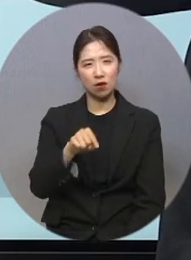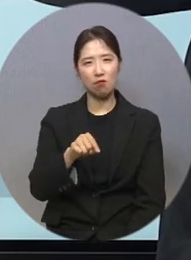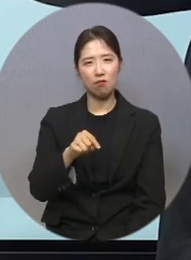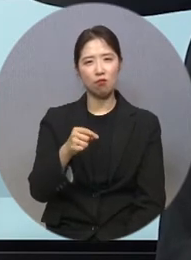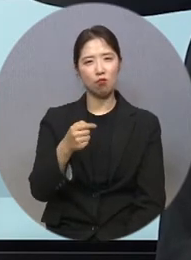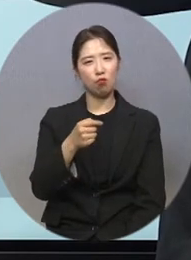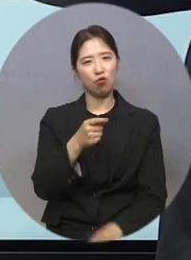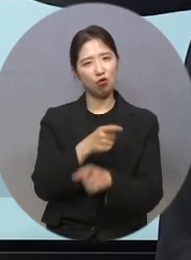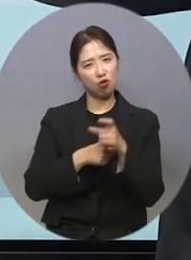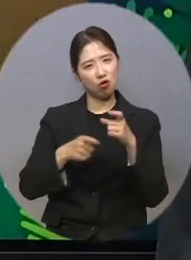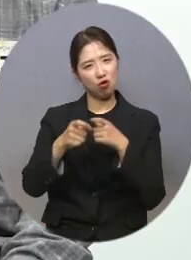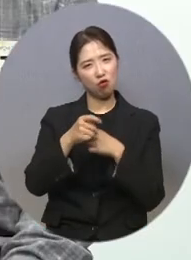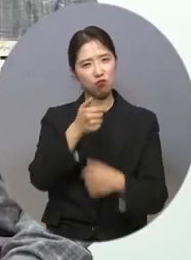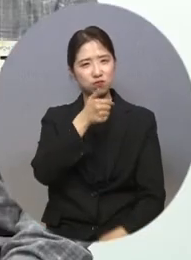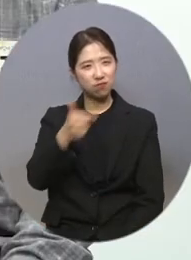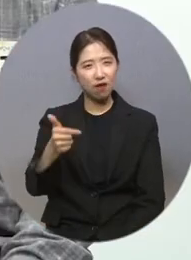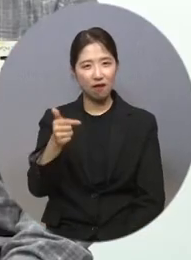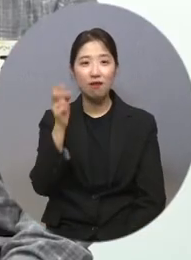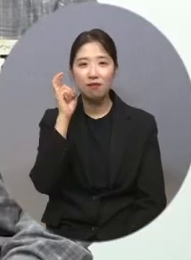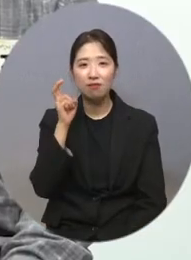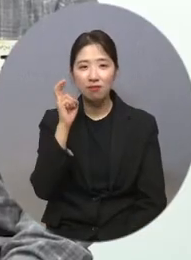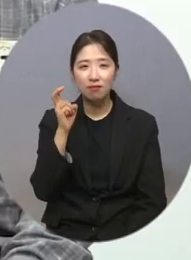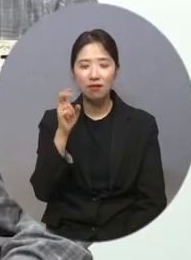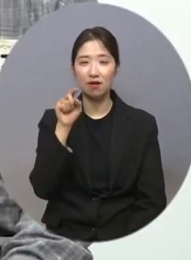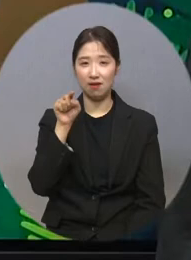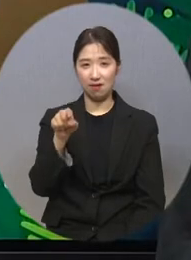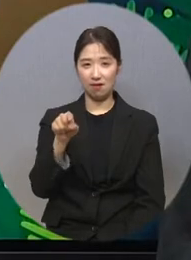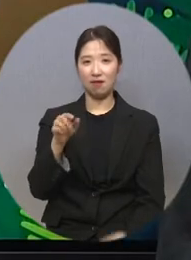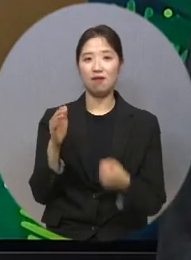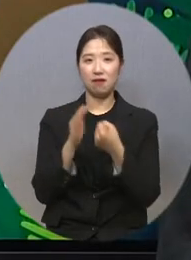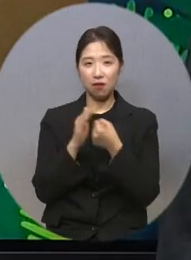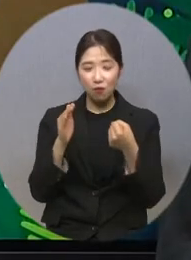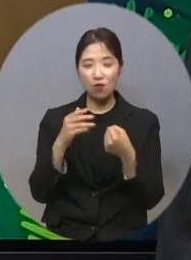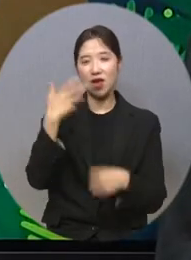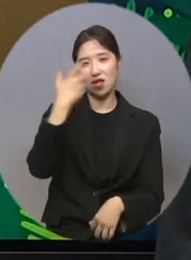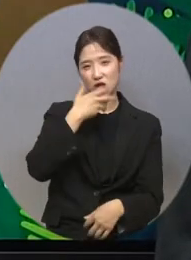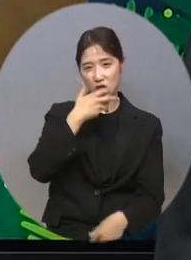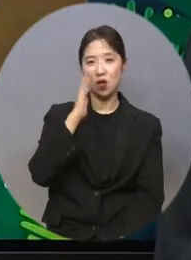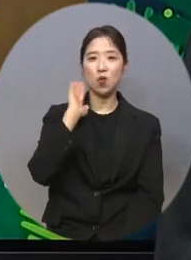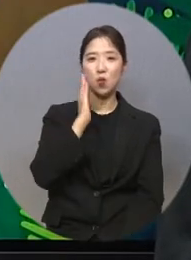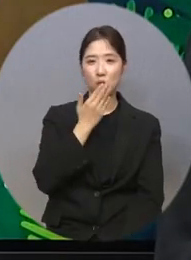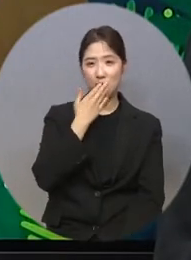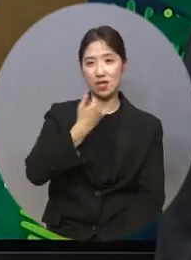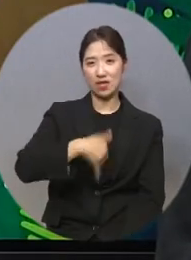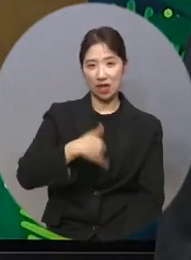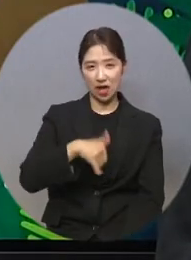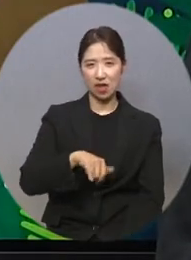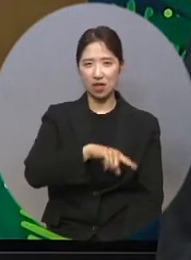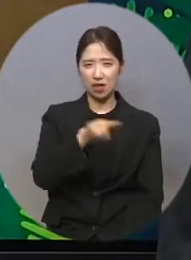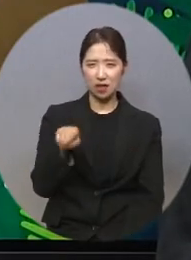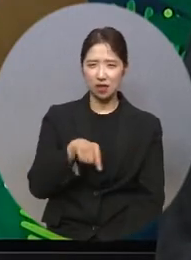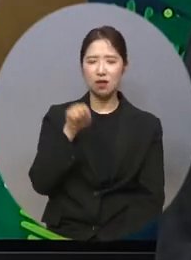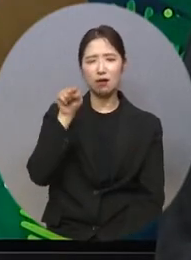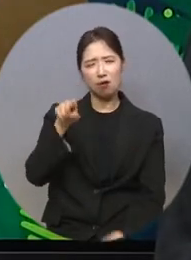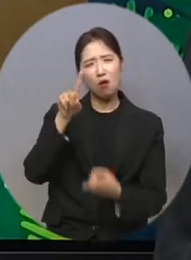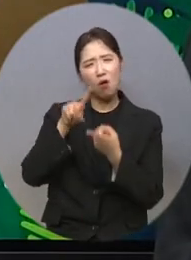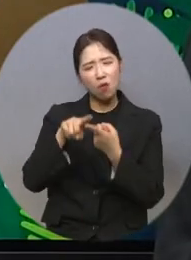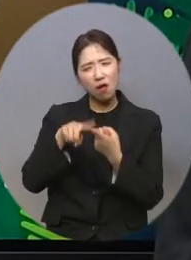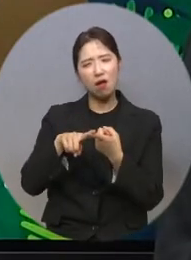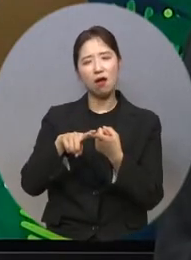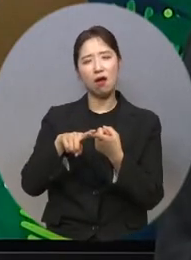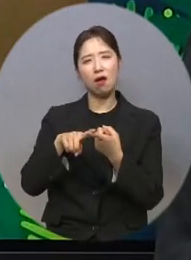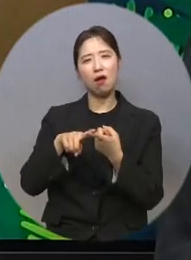게 또 대부분은 높으실 것 같아요. 이제 거기에서 오는 청인 또 우리 농인 자녀들이 거기에서 오는 또